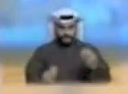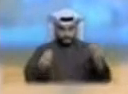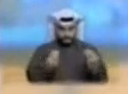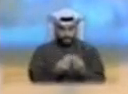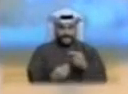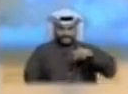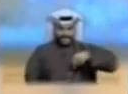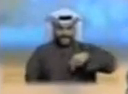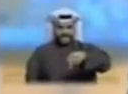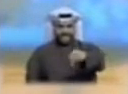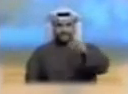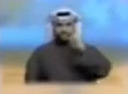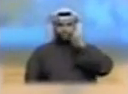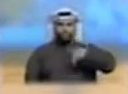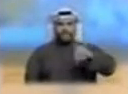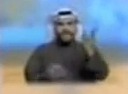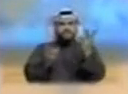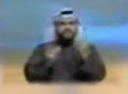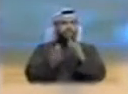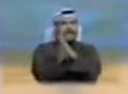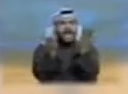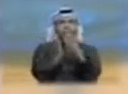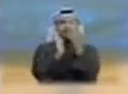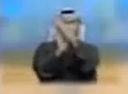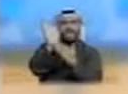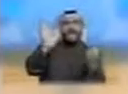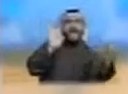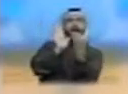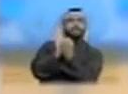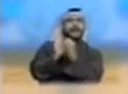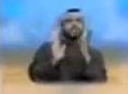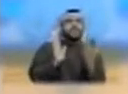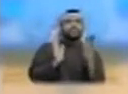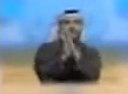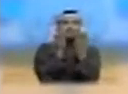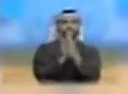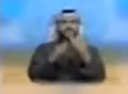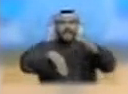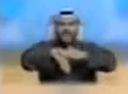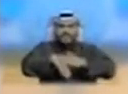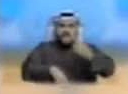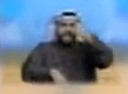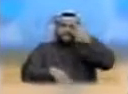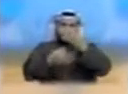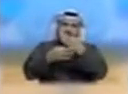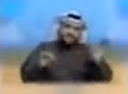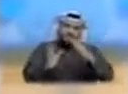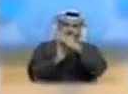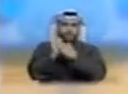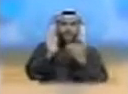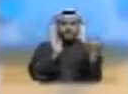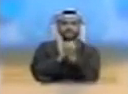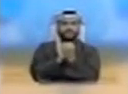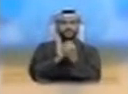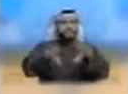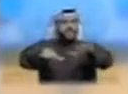بدء العد التنازلي لتفعيل القرار الخاص في ربط الإقامة بصلاحية جواز السفر للوافد مع مطلع العام الجديد. عقد